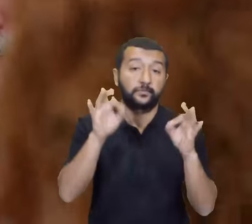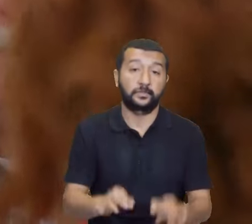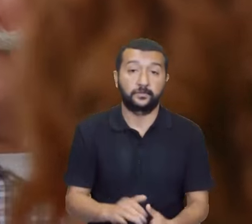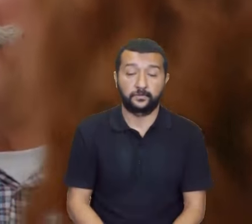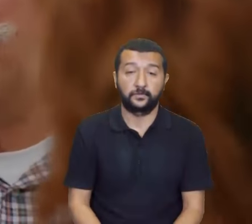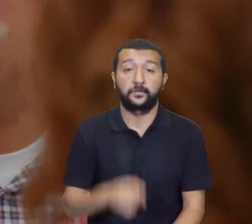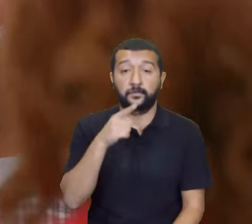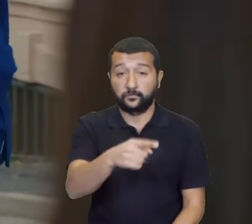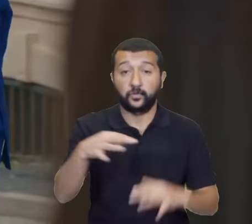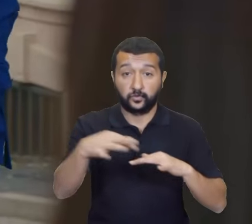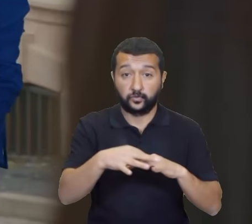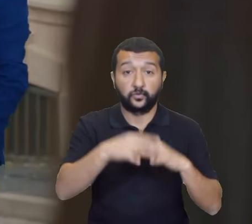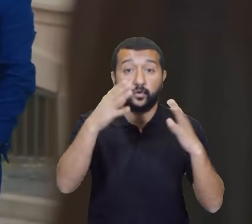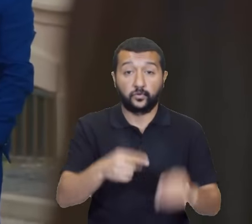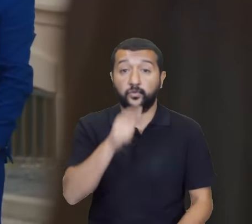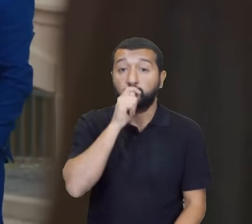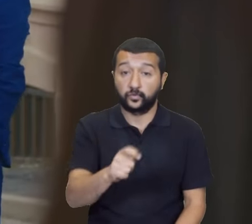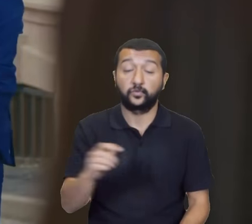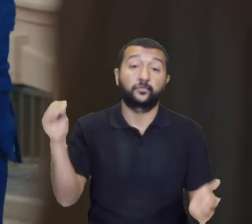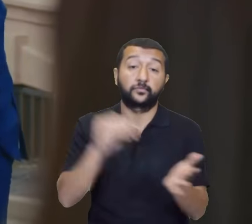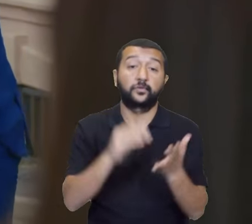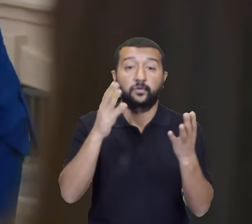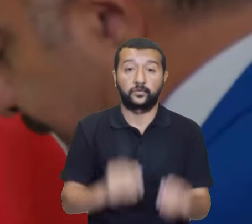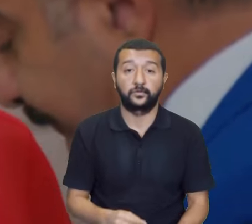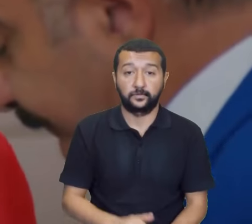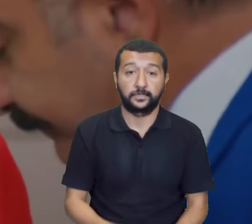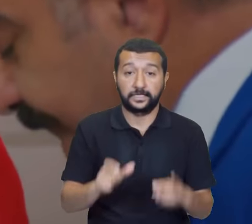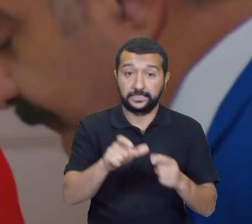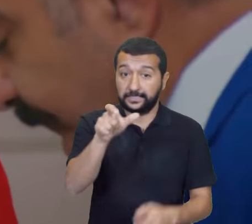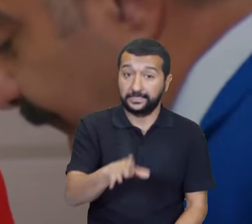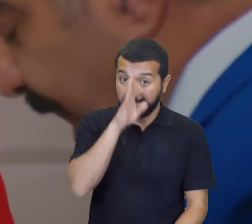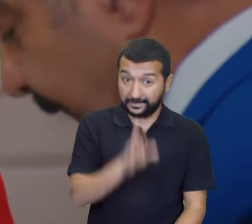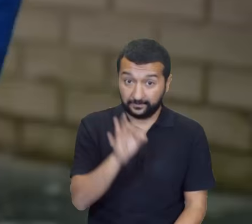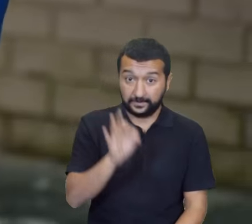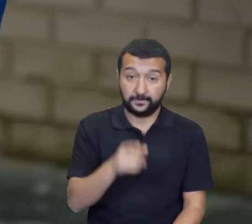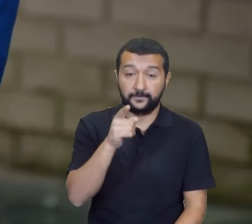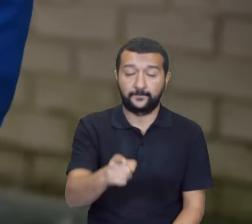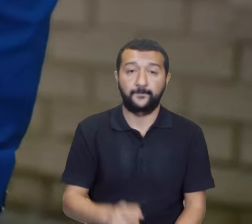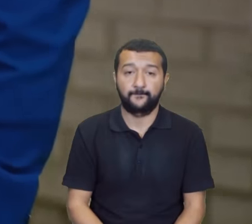kesiyoruz. Bu takacağım yüzüklerle de bu sözü tescilliyoruz. Ay Şener, ciddi misin